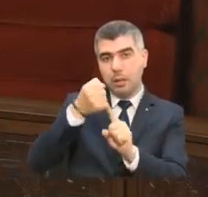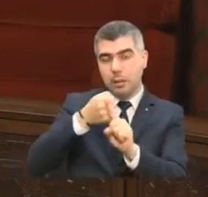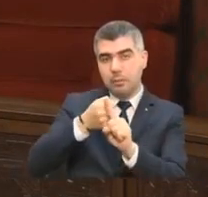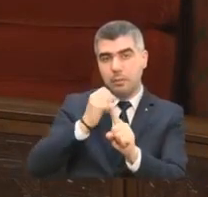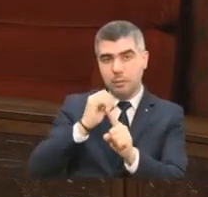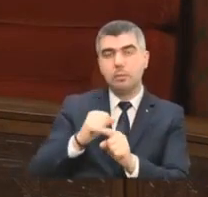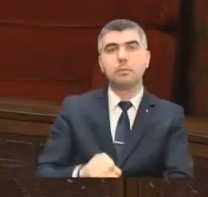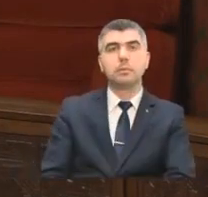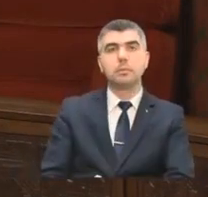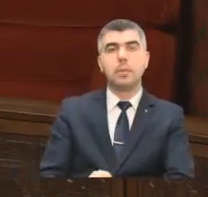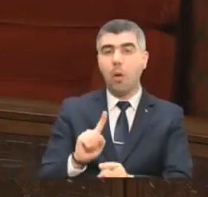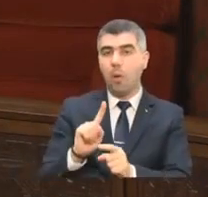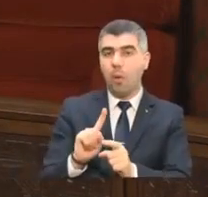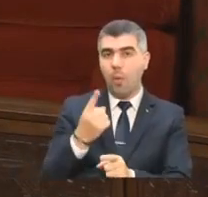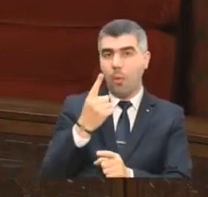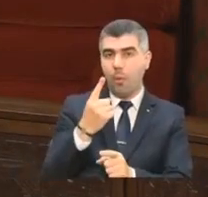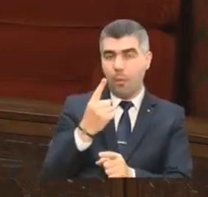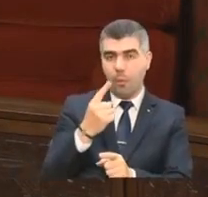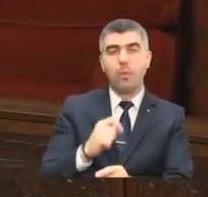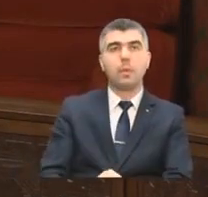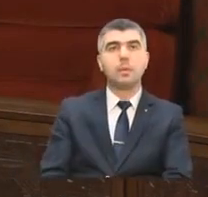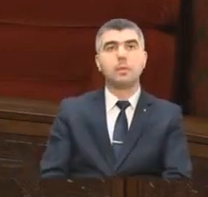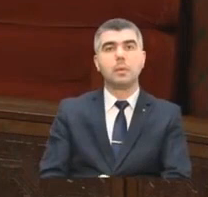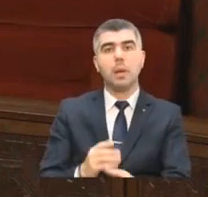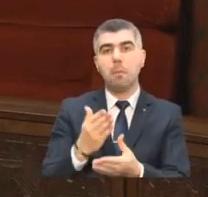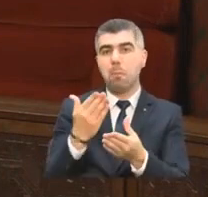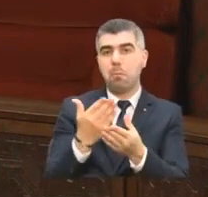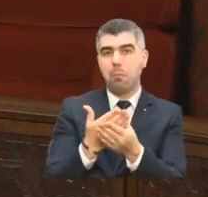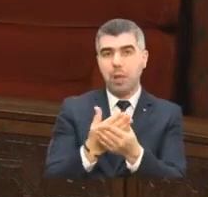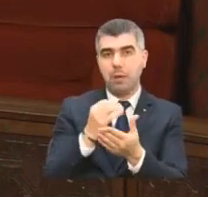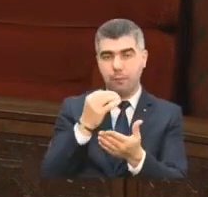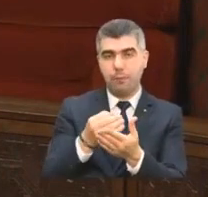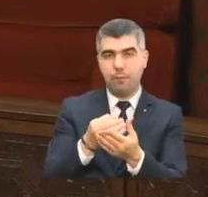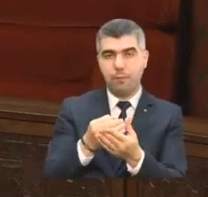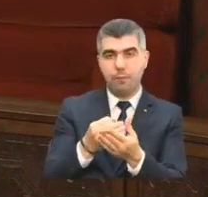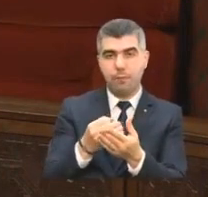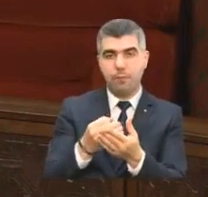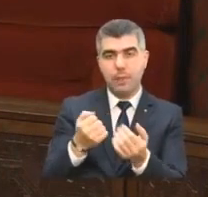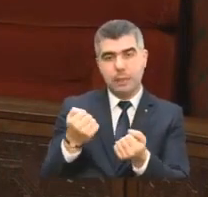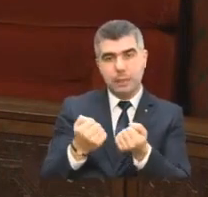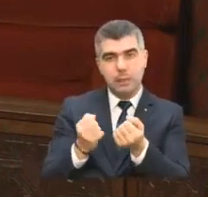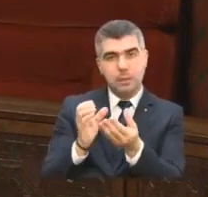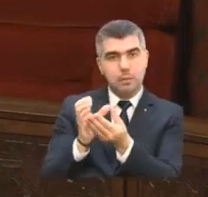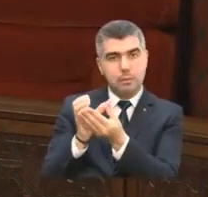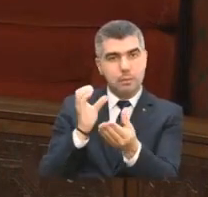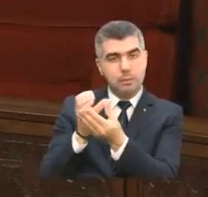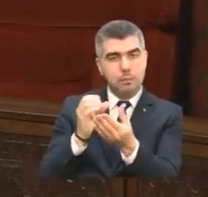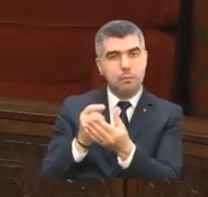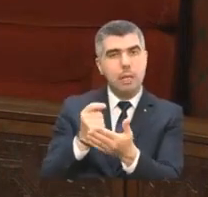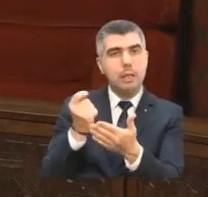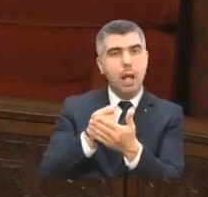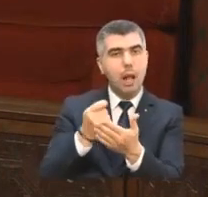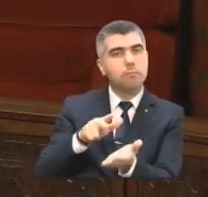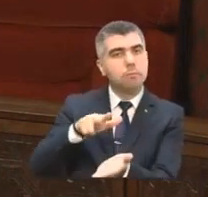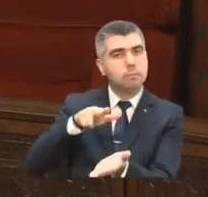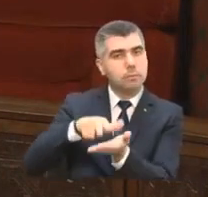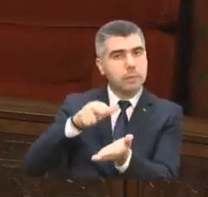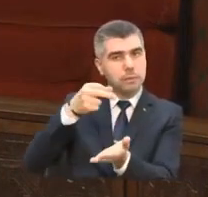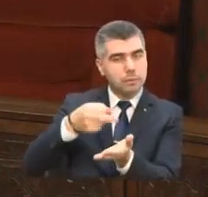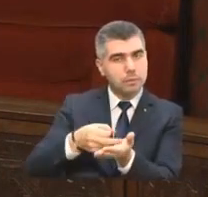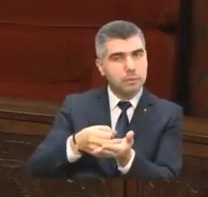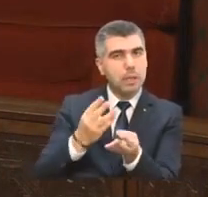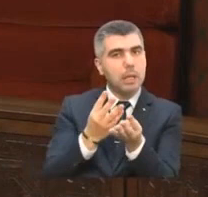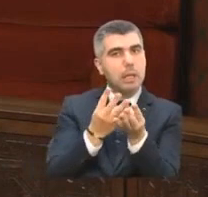الأولوية بالنسبة لملفات النقل المزدوج، وتترخص الطلبات المصادقة عليها من طرف